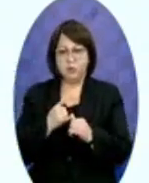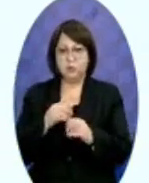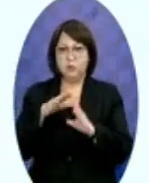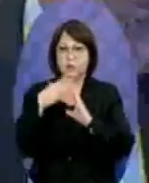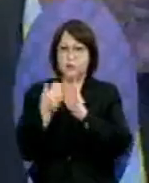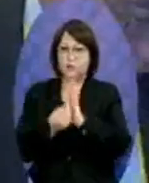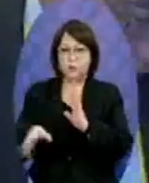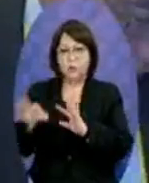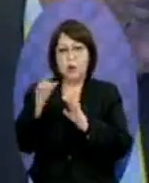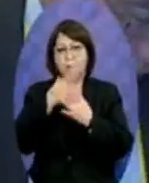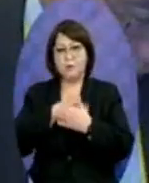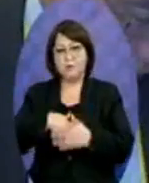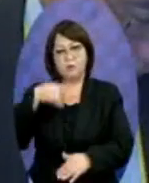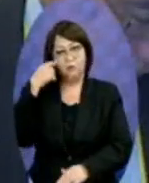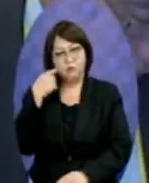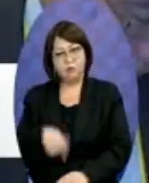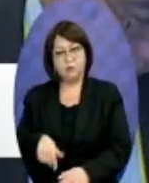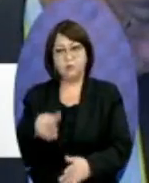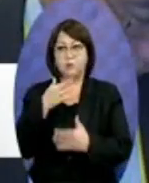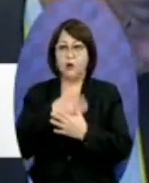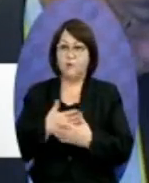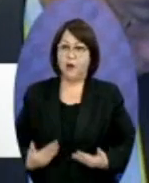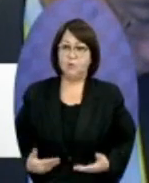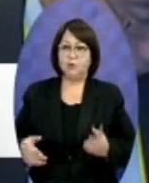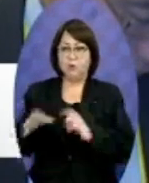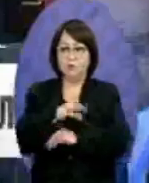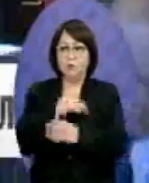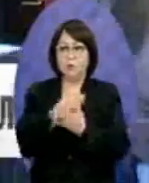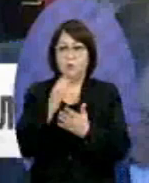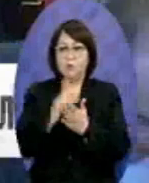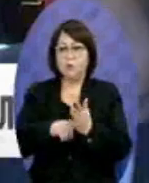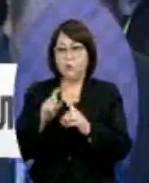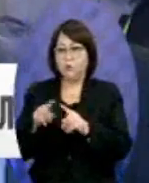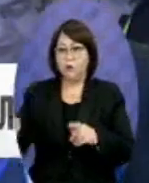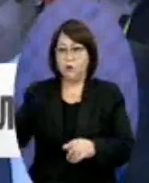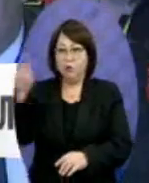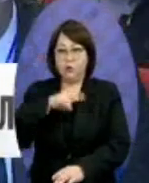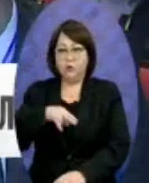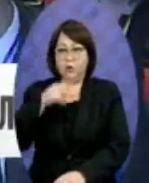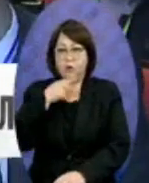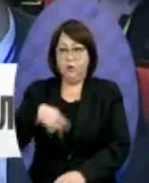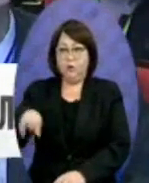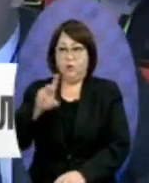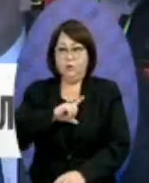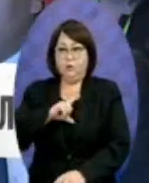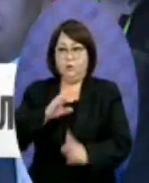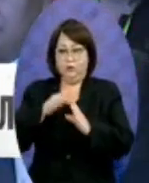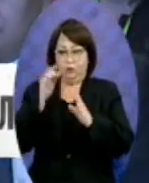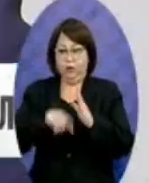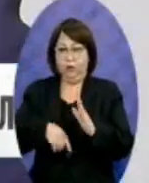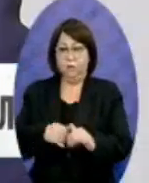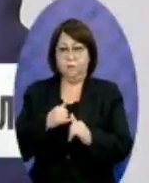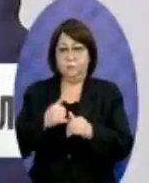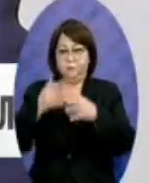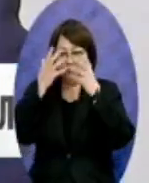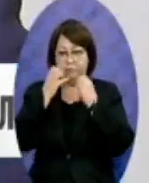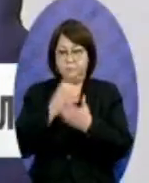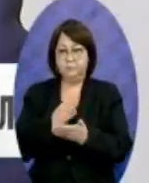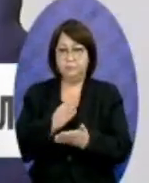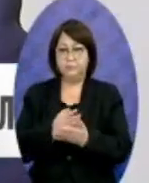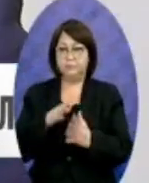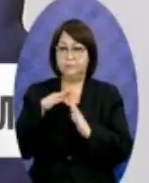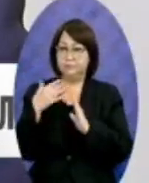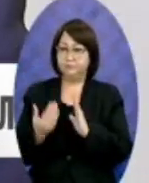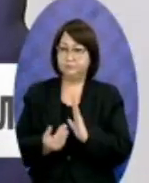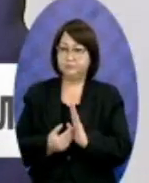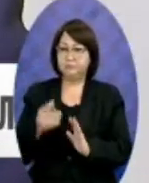хамгийн аюулгүй тайван амьдрах орчин байх ёстой. Гэтэл орон нутагт охидын эрх гэртээ зөрчигдөж байна. Ураг төрлийн